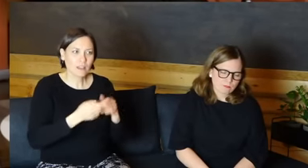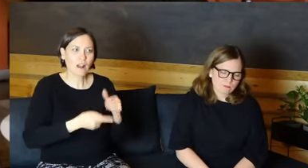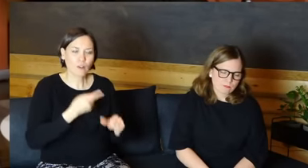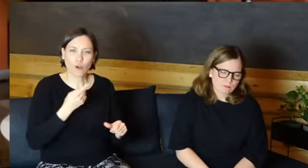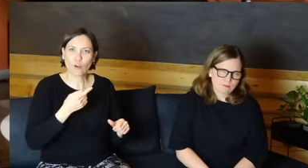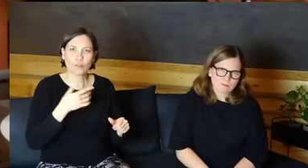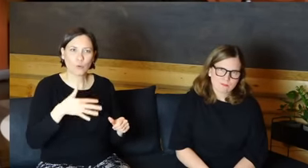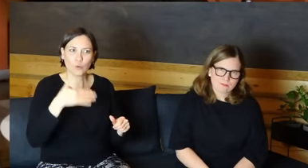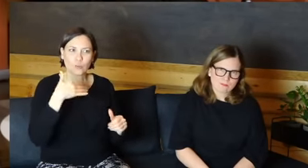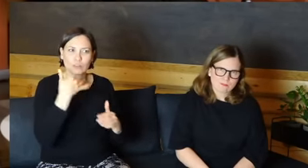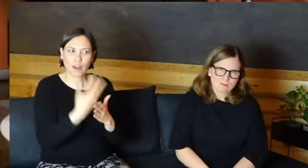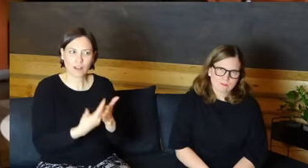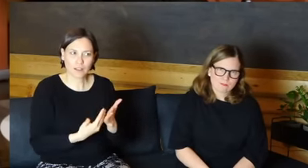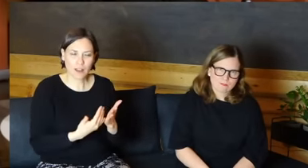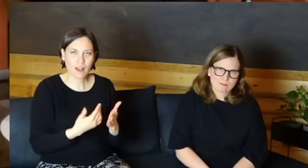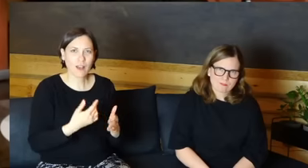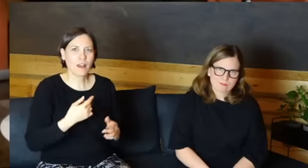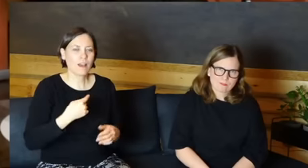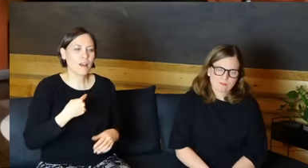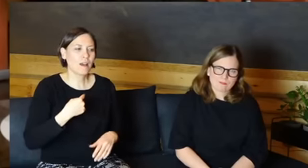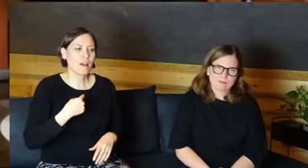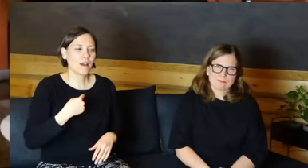niin erehyy laittamaan